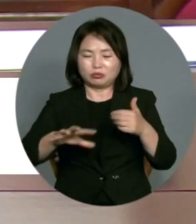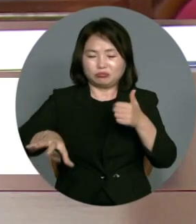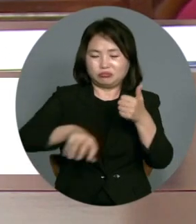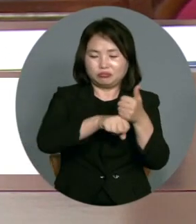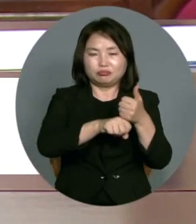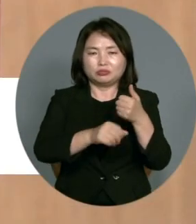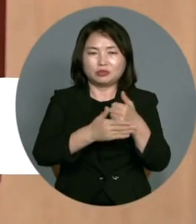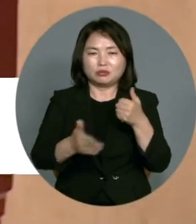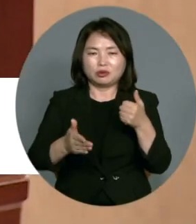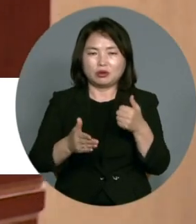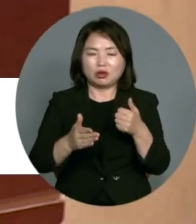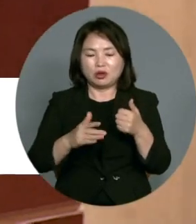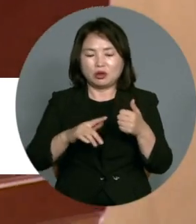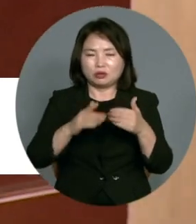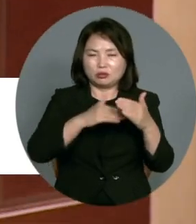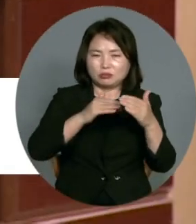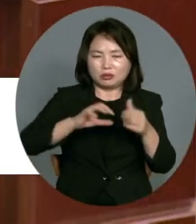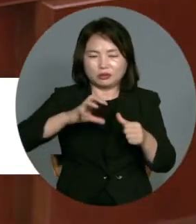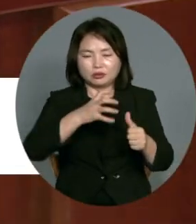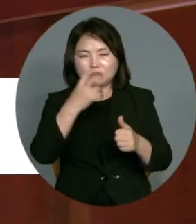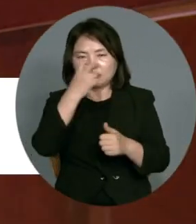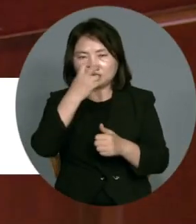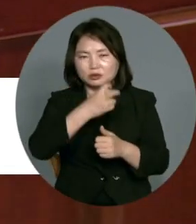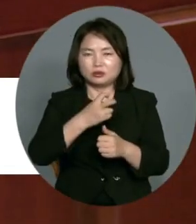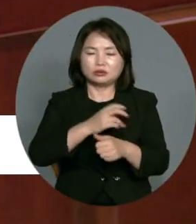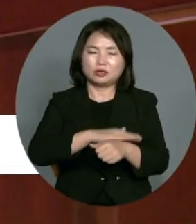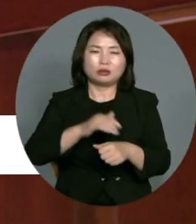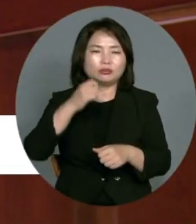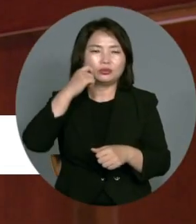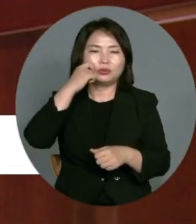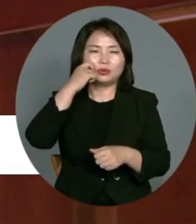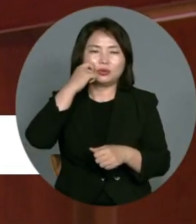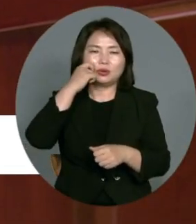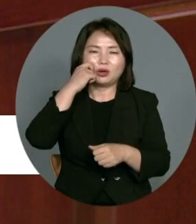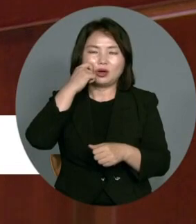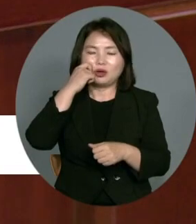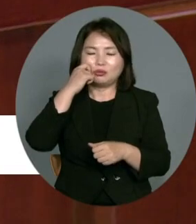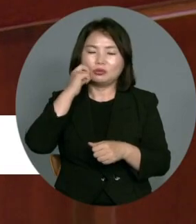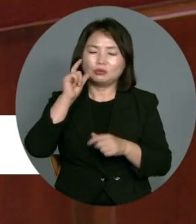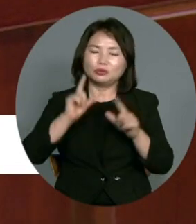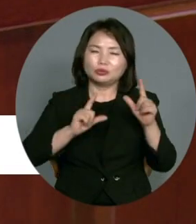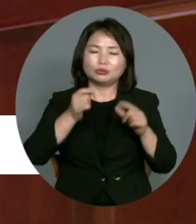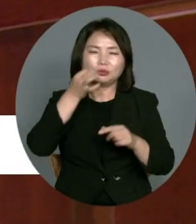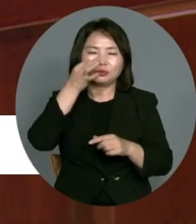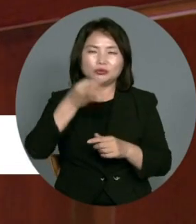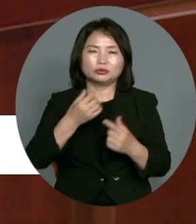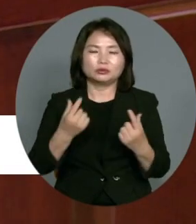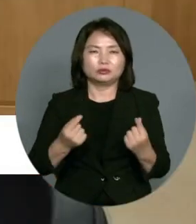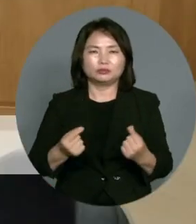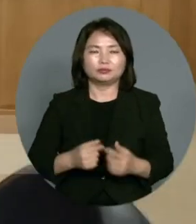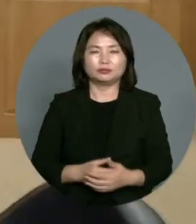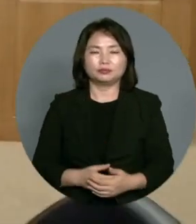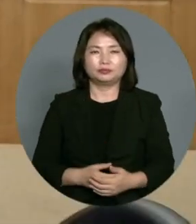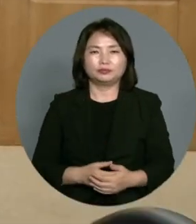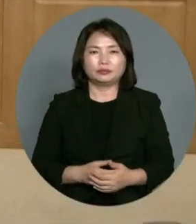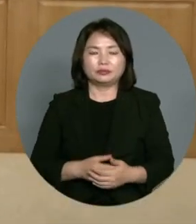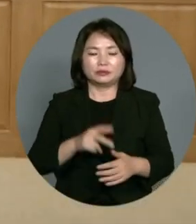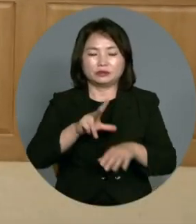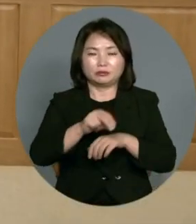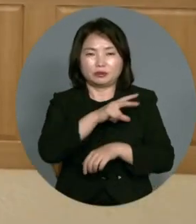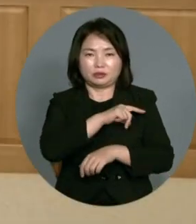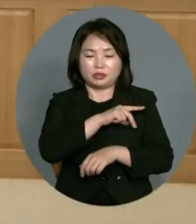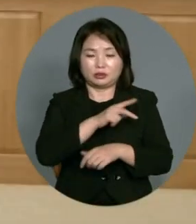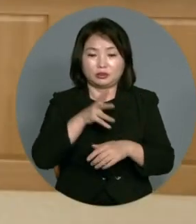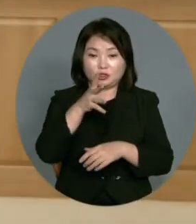가지고 집행부 견제와 감수를 제도로 할 수 없음을 좀 보여주는 걸 거에요 지방의회가